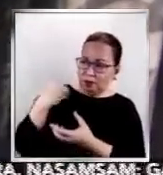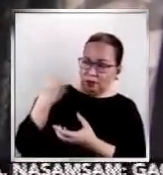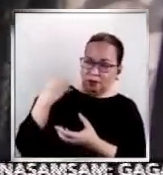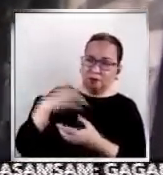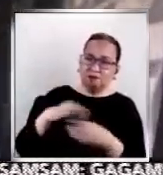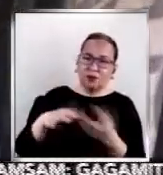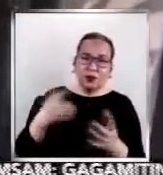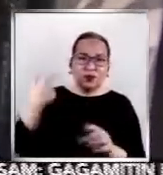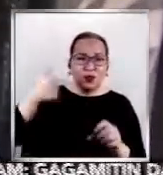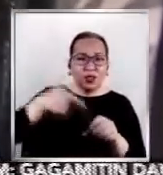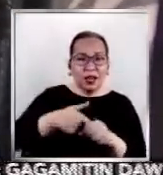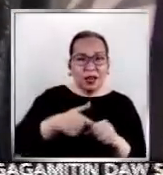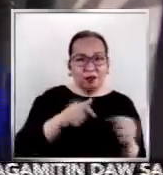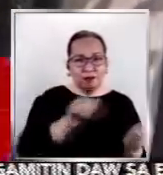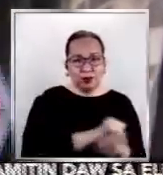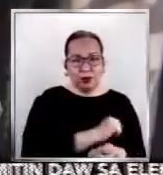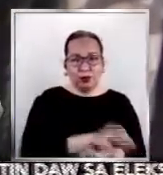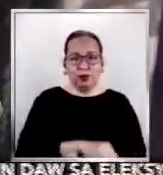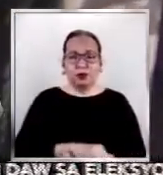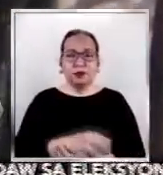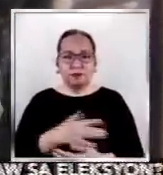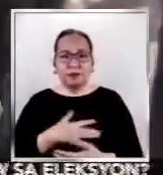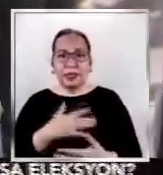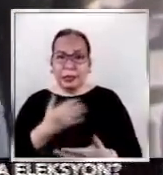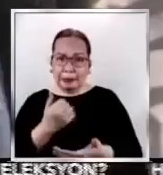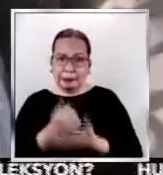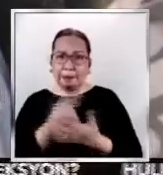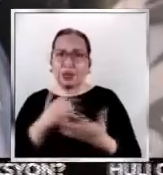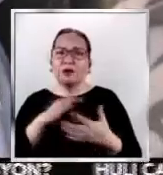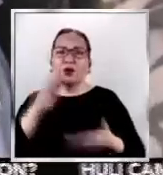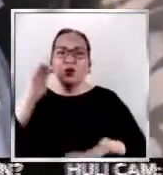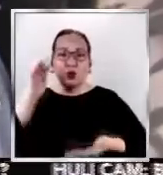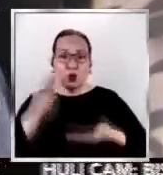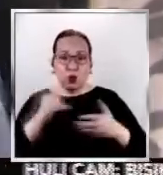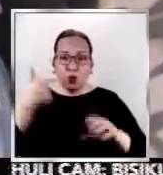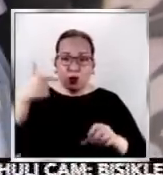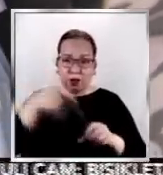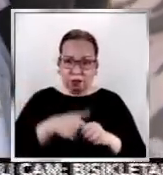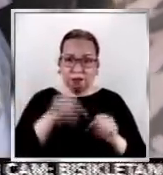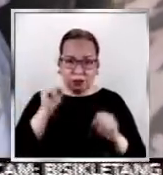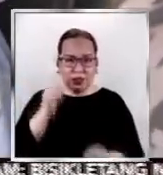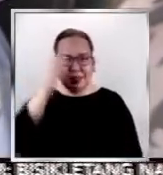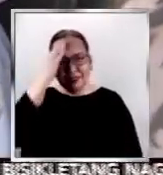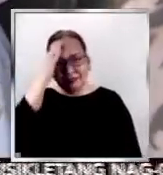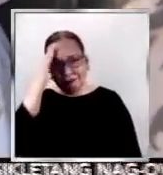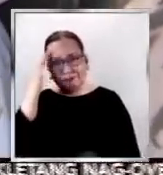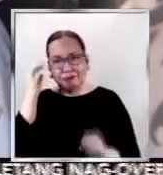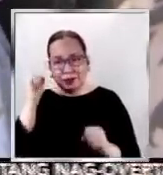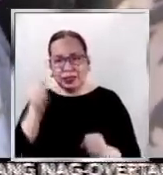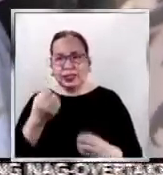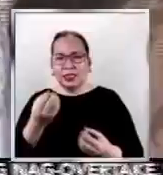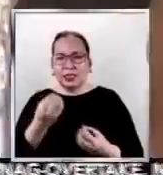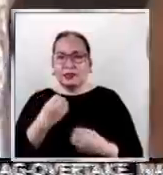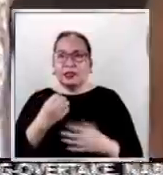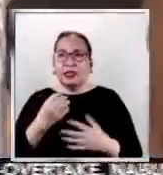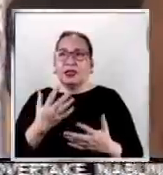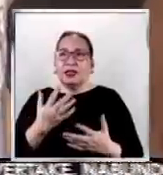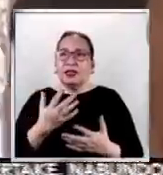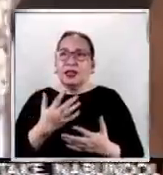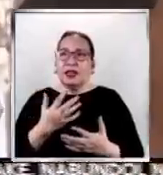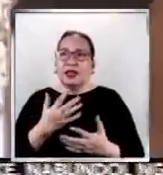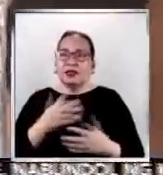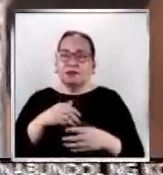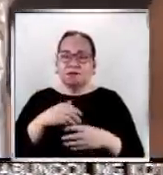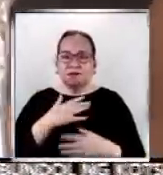na yung baba yung produkto ng petrolyo para makahinga naman kami ng kahit papaano. Mas maganda